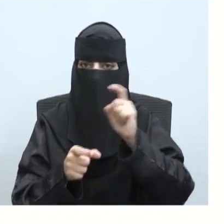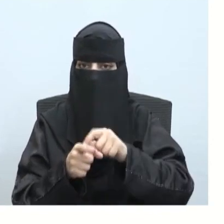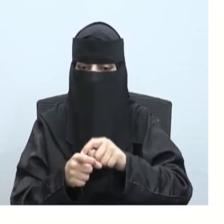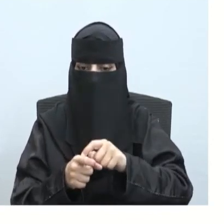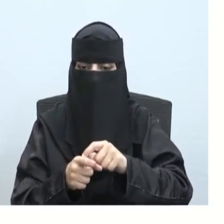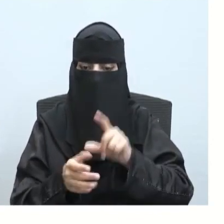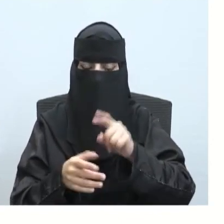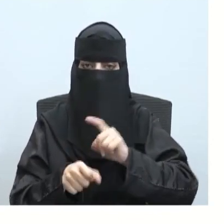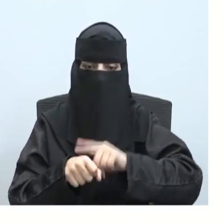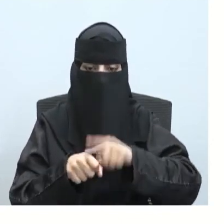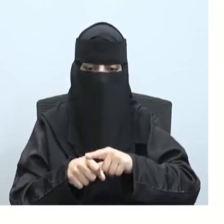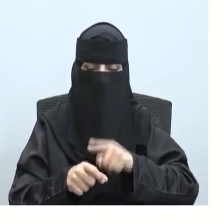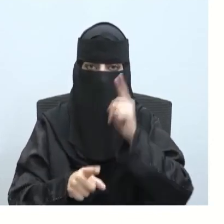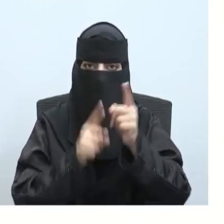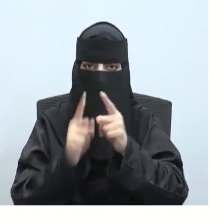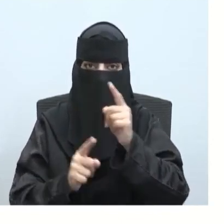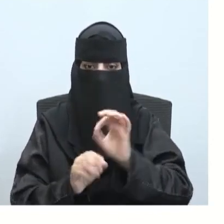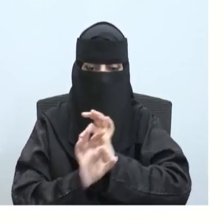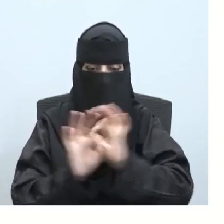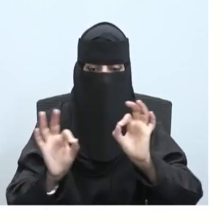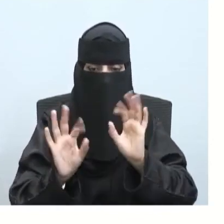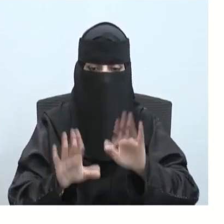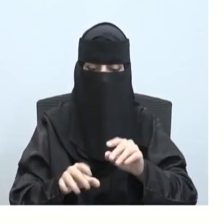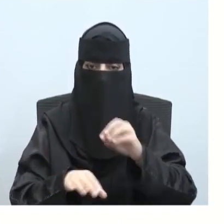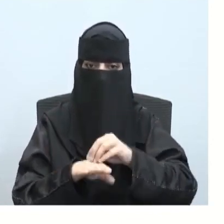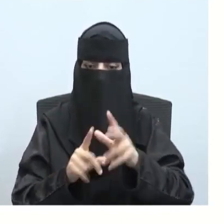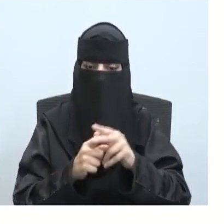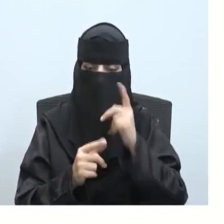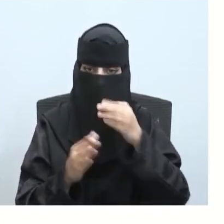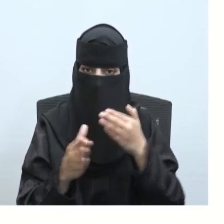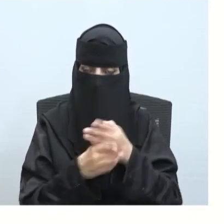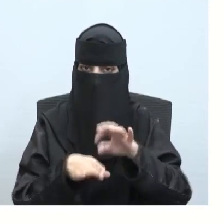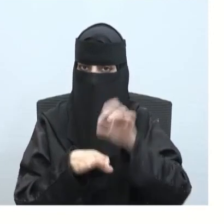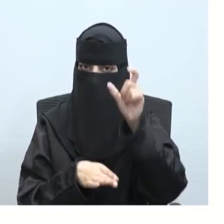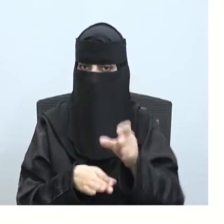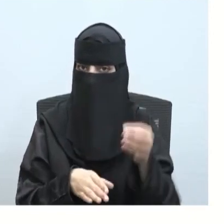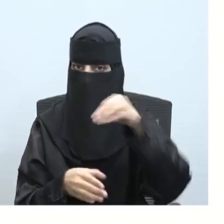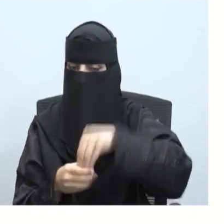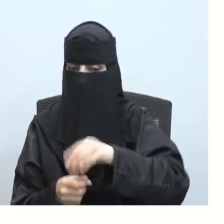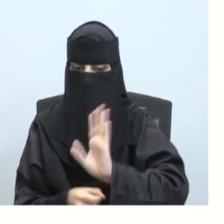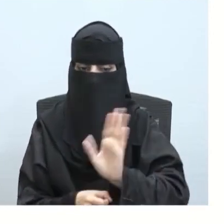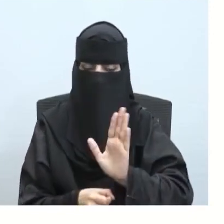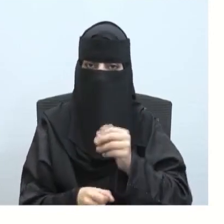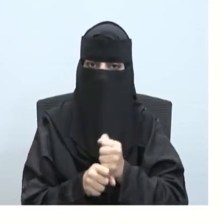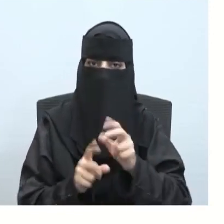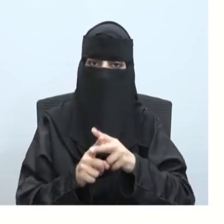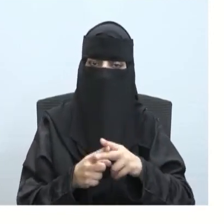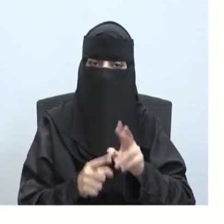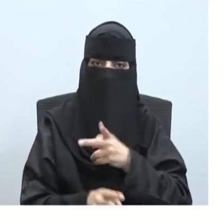إلى التحكم الآلي والأتمتة والتصنيع دون التدخل البشري لمهمات التصنيع